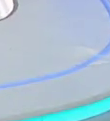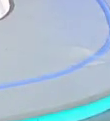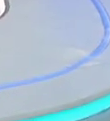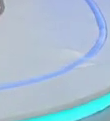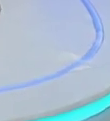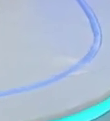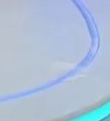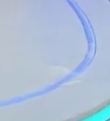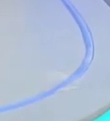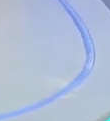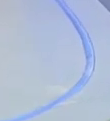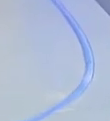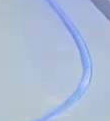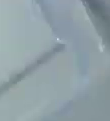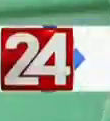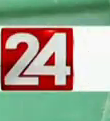Susunod, mga lugar na wala ng liquor ban. Alamin!